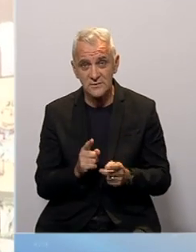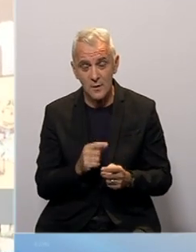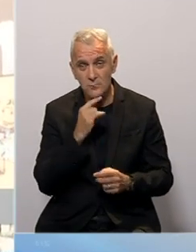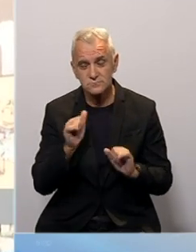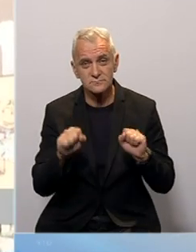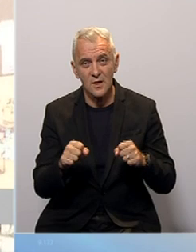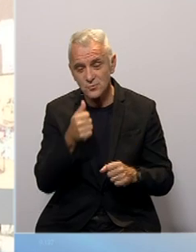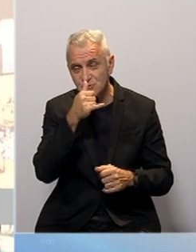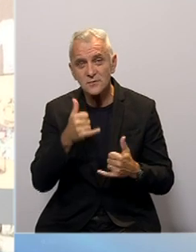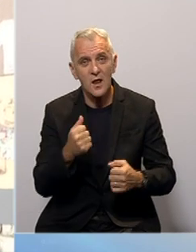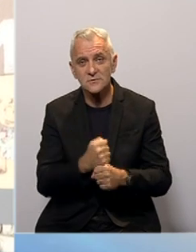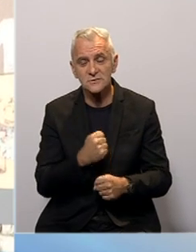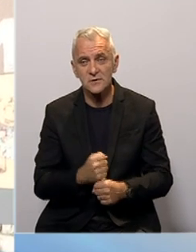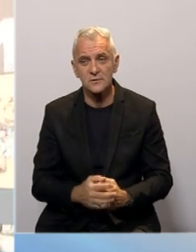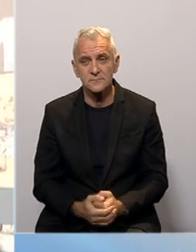šta ste danas radili?